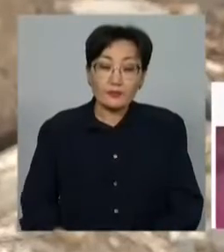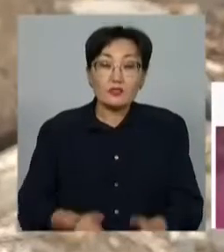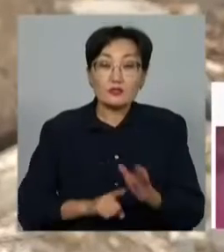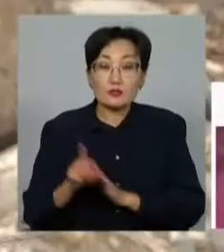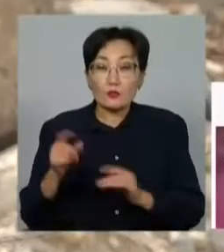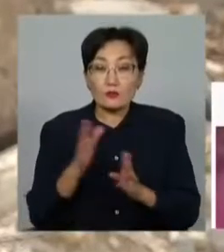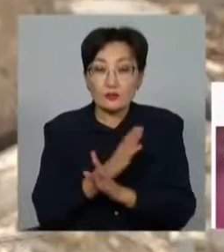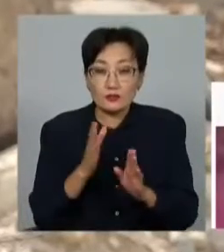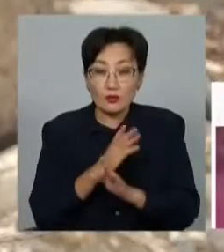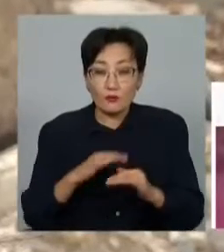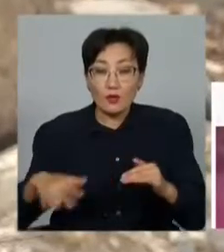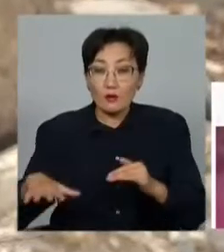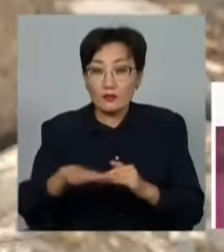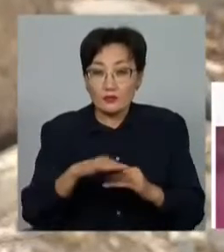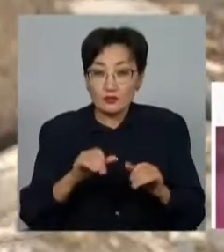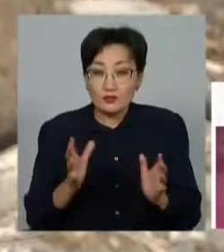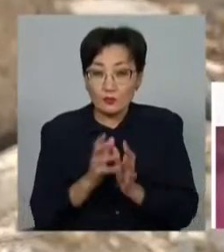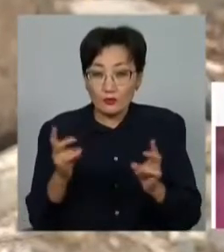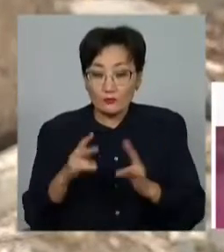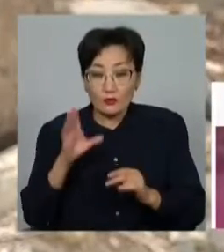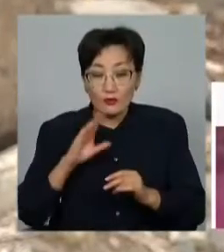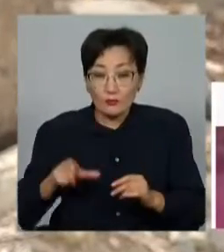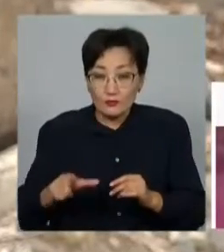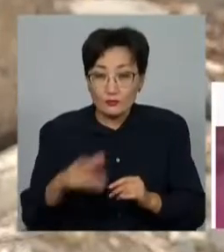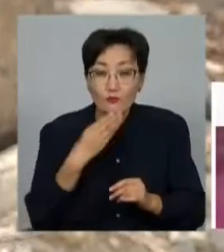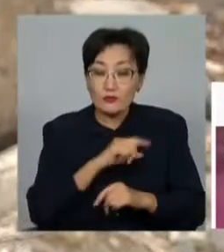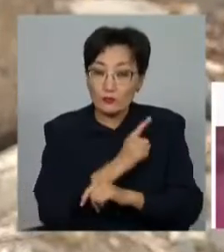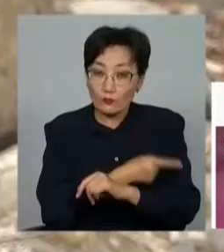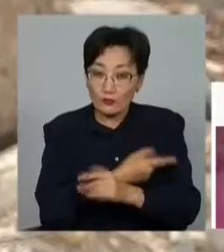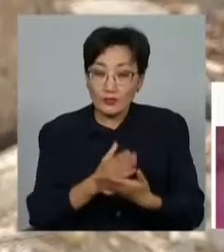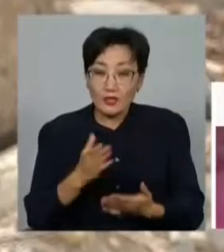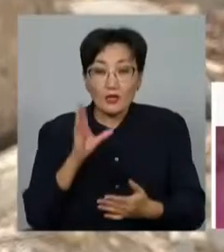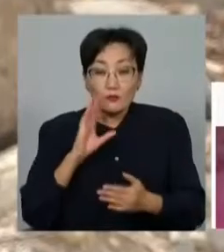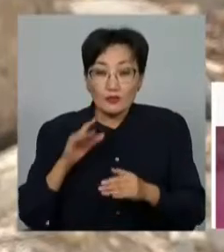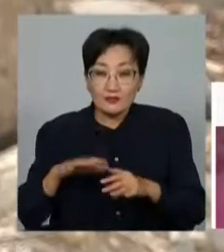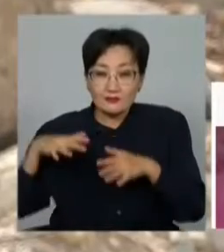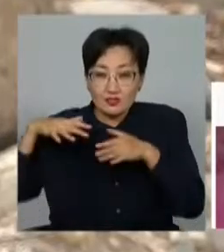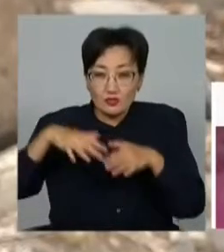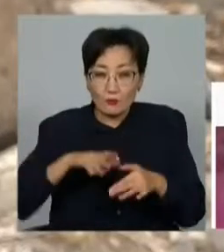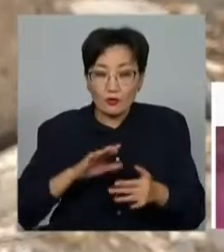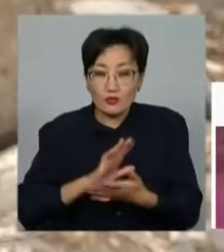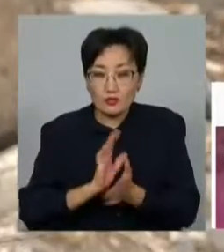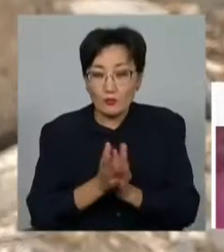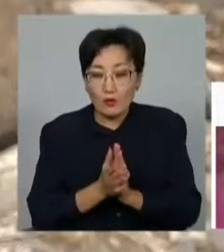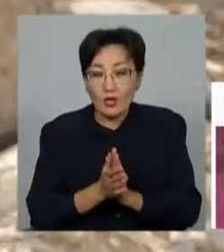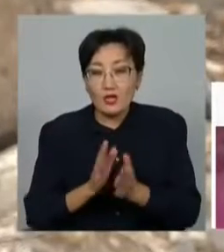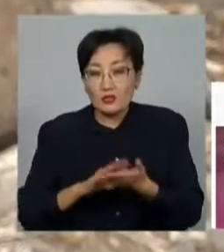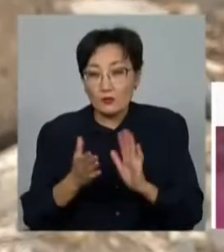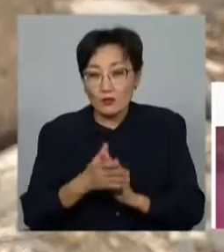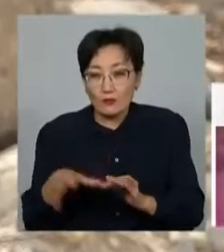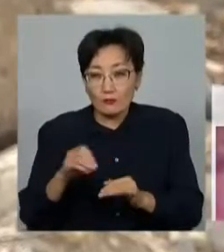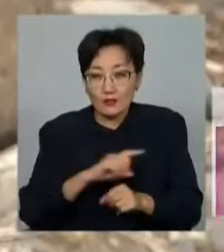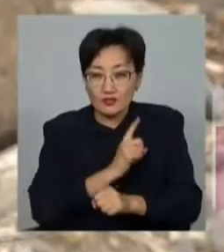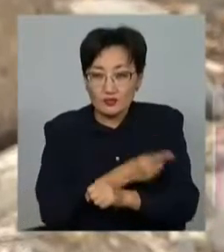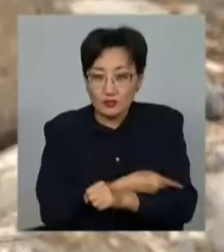Ең алдымен табиғи жер бедерін сақтау керек. Мысалы, өзеннің өзіндік күші бар. Егер су тасқын немесе сел болса, қатты су ағыны өз жолында бәрін